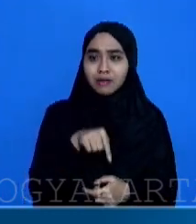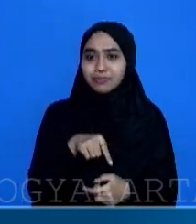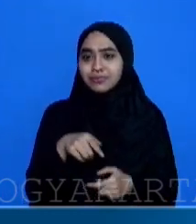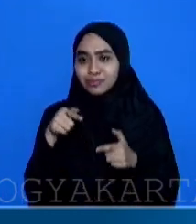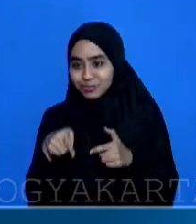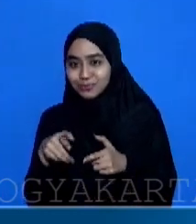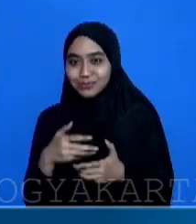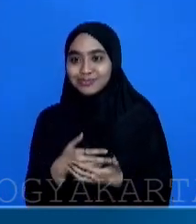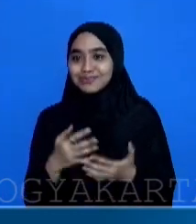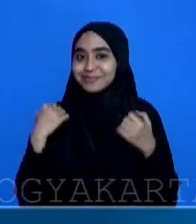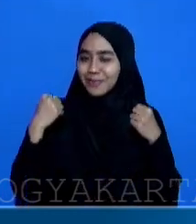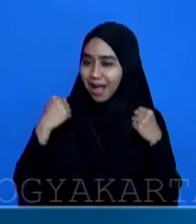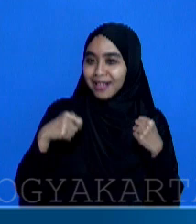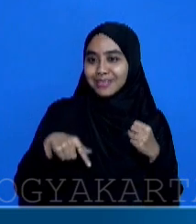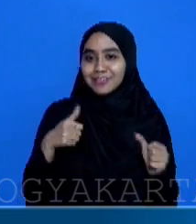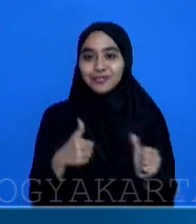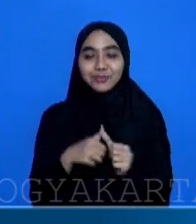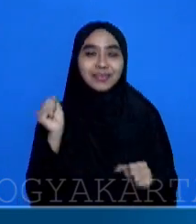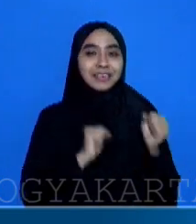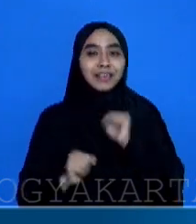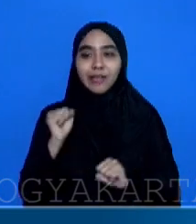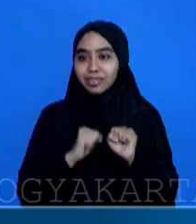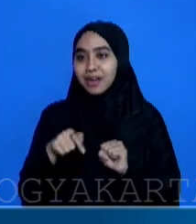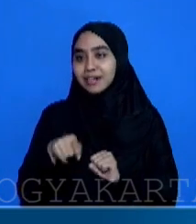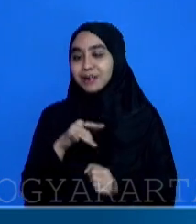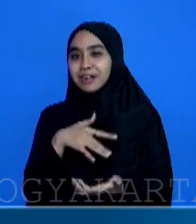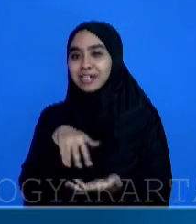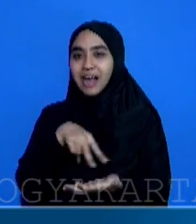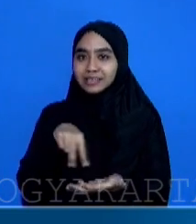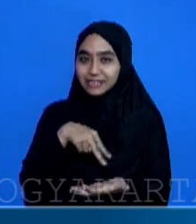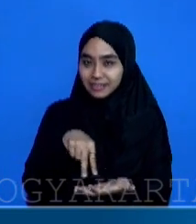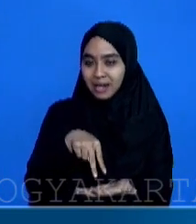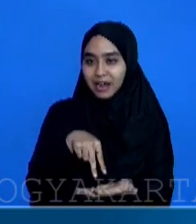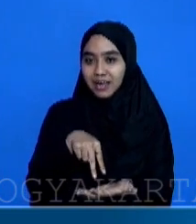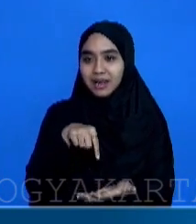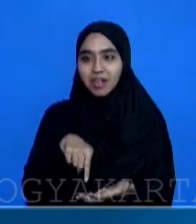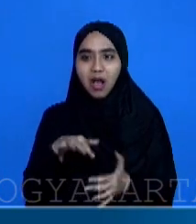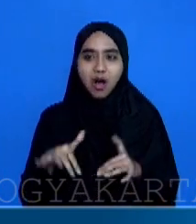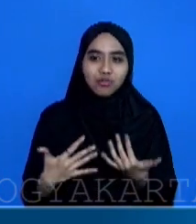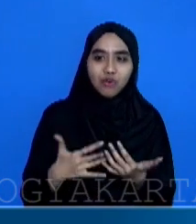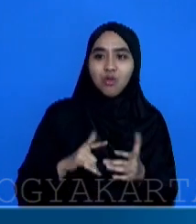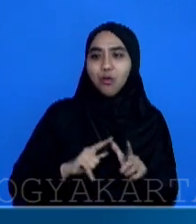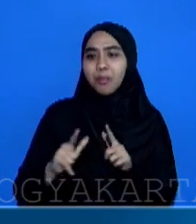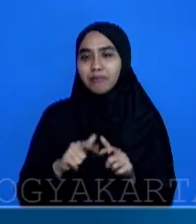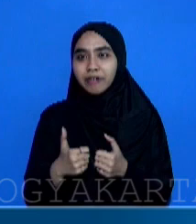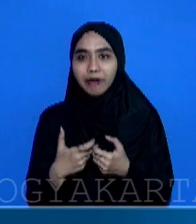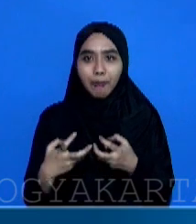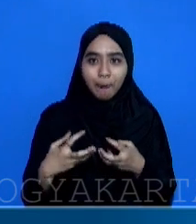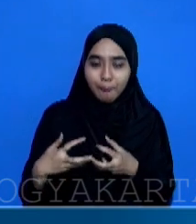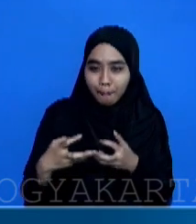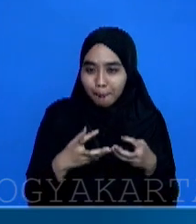tampak sangat antusias mengikuti kegiatan baik Battle Dance Competition dan juga kompetisi esport mobile